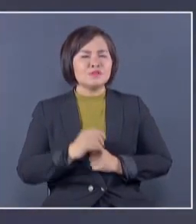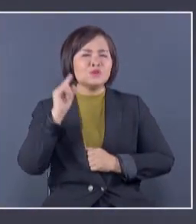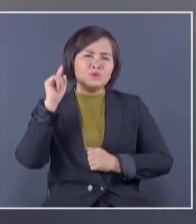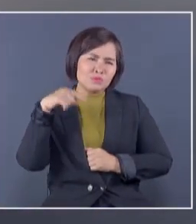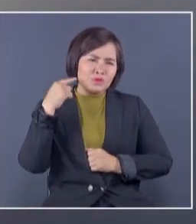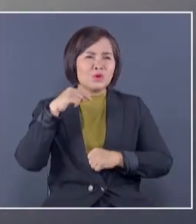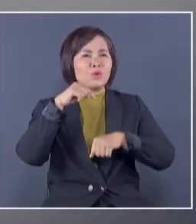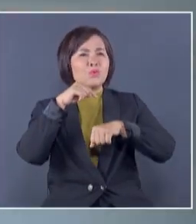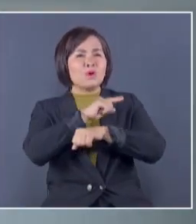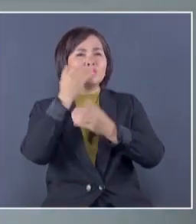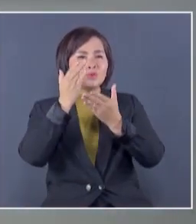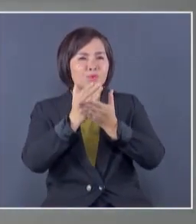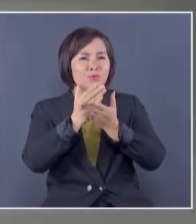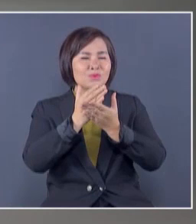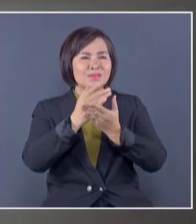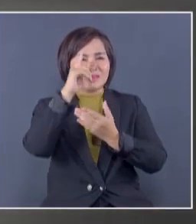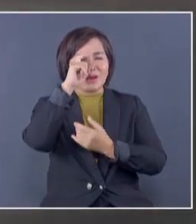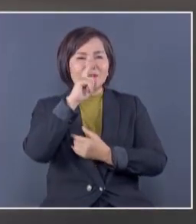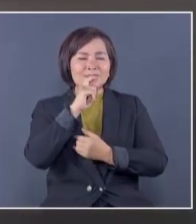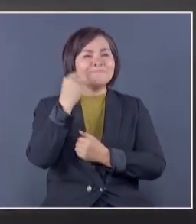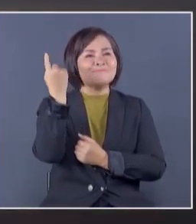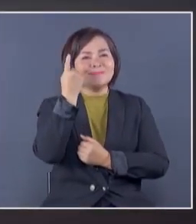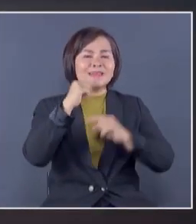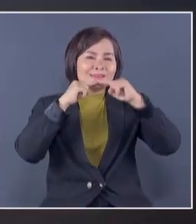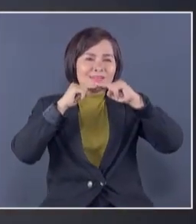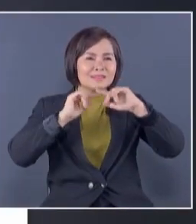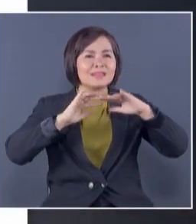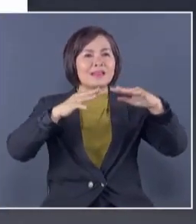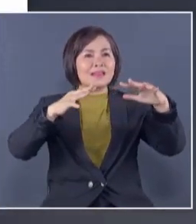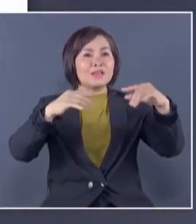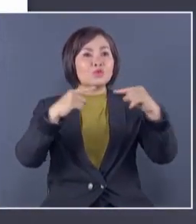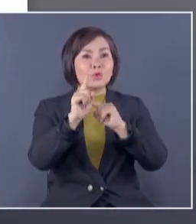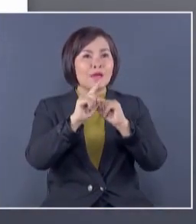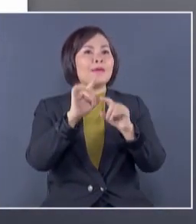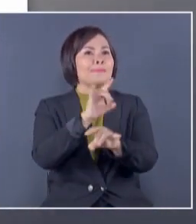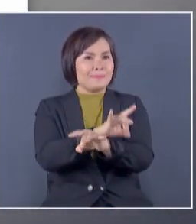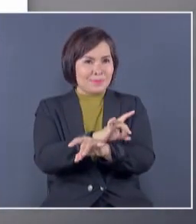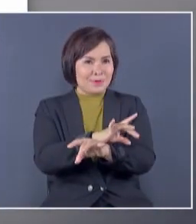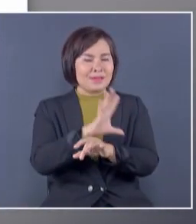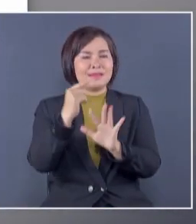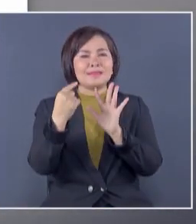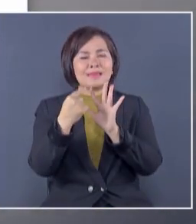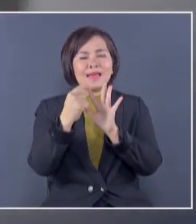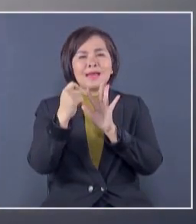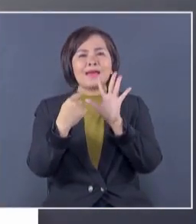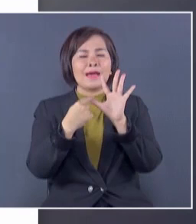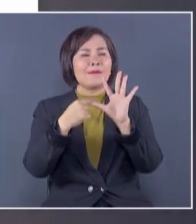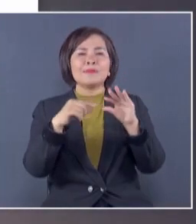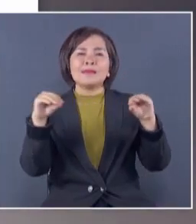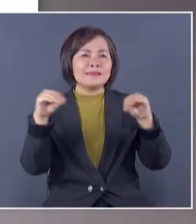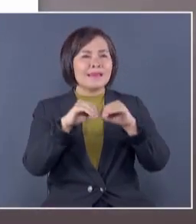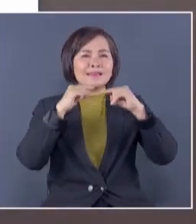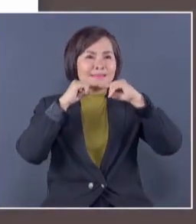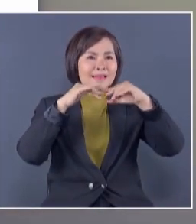นี้ใช้เวลาวันหยุดช่วงเสาร์อาทิตย์เนี่ยไปเที่ยวชายทะเลก็ไปชะอำที่จังหวัดเพชรบุรีเลือกห้องพักเลยเอาริมทะเลเ